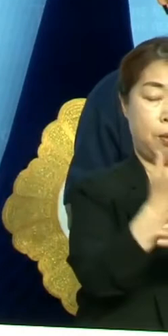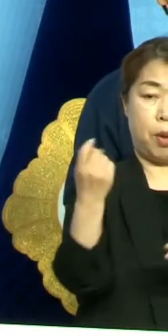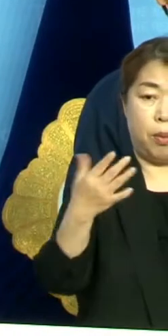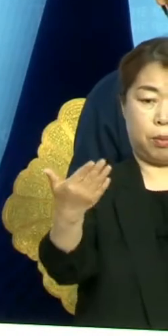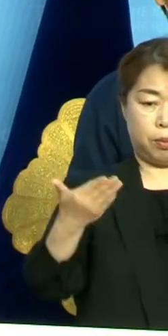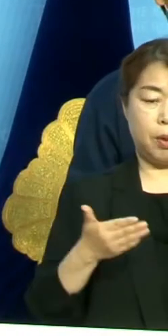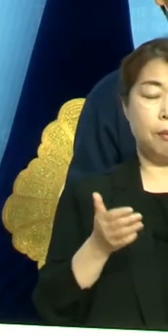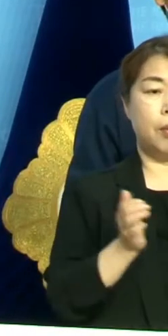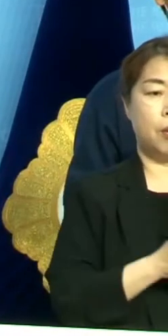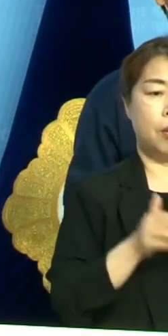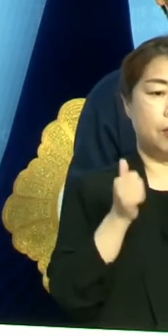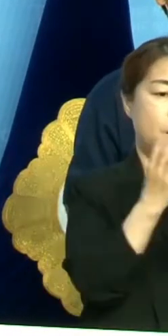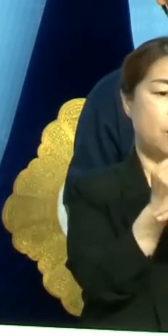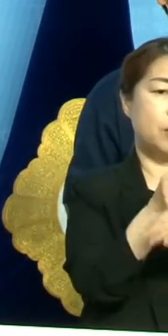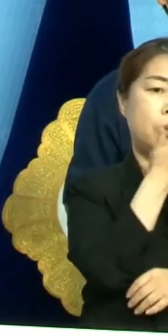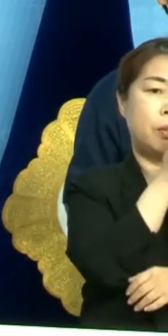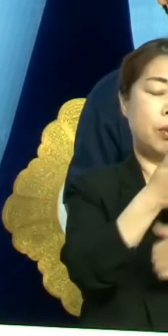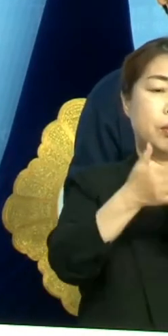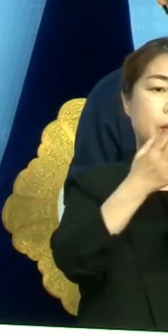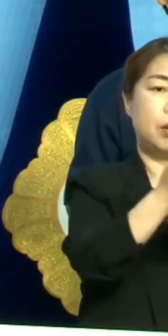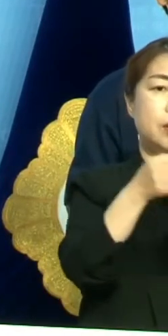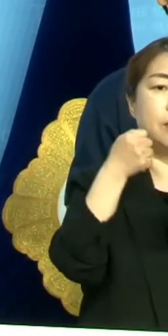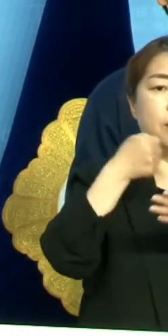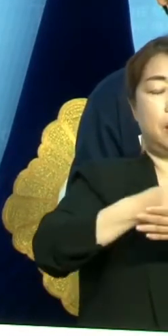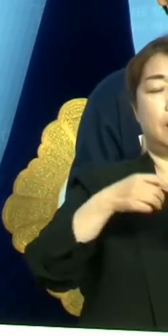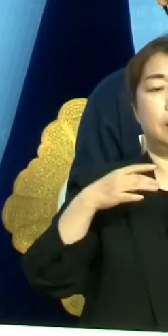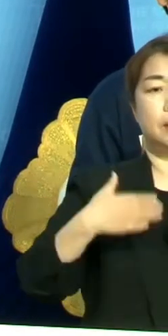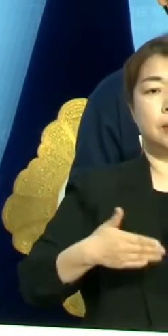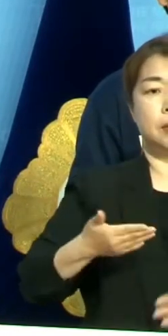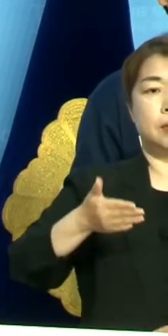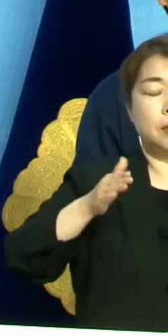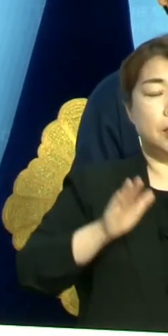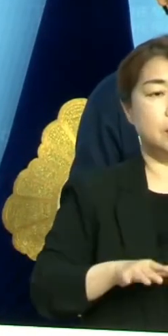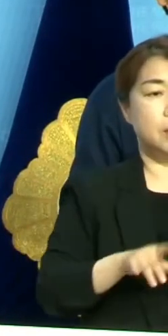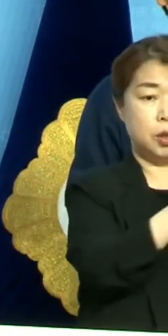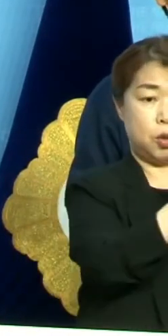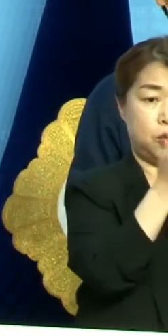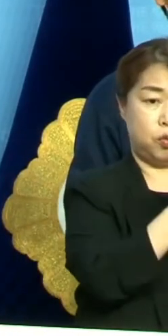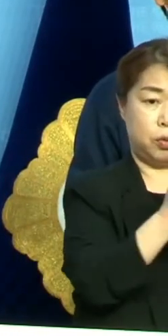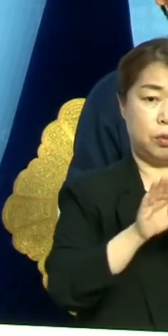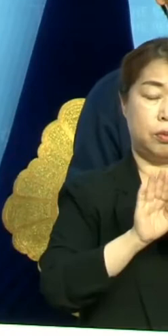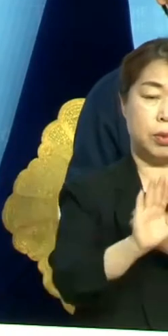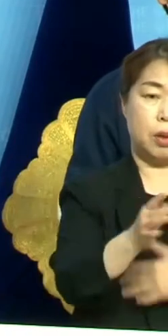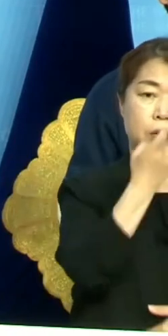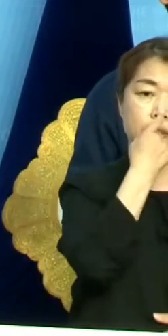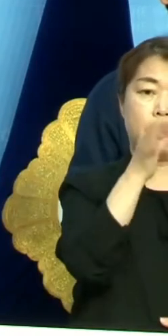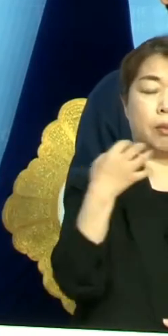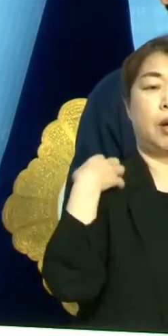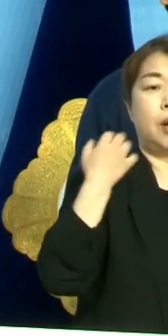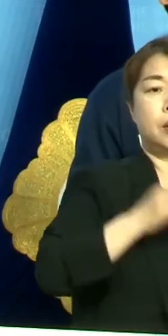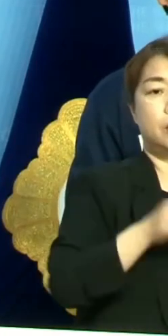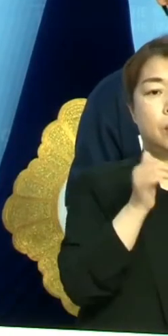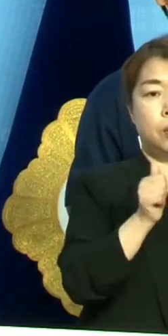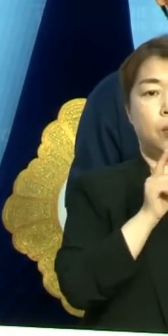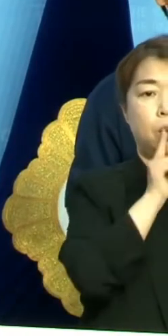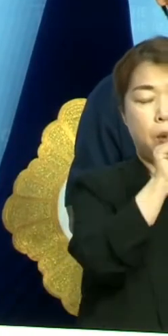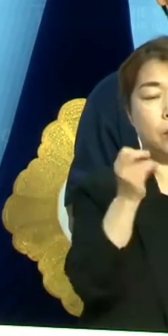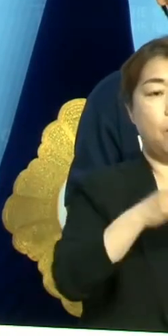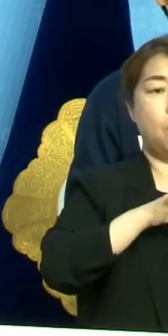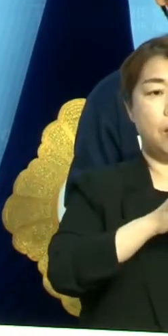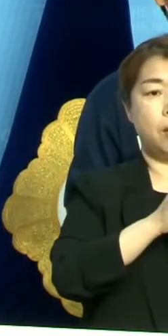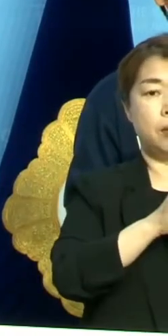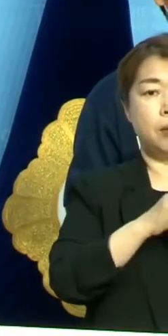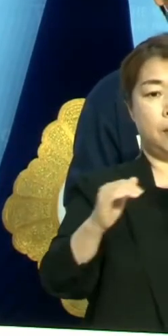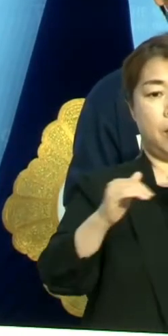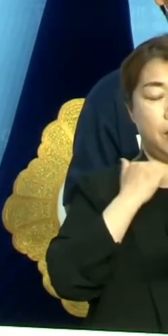2호 변론 기일이 잡히지 않은 상황입니다 하지만 7월 중순부터 등록금 반환 소송과 관련해